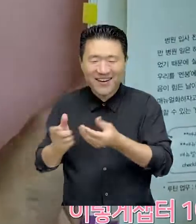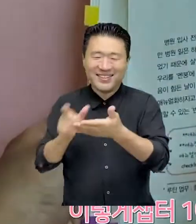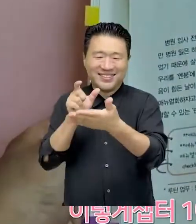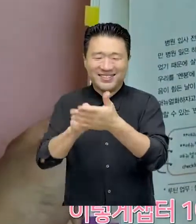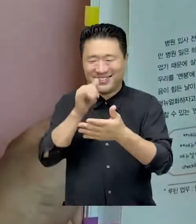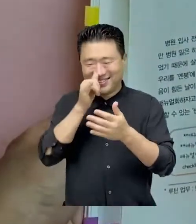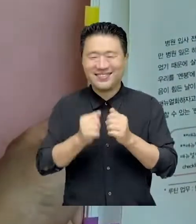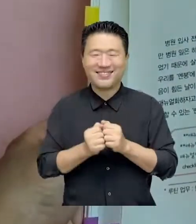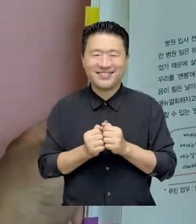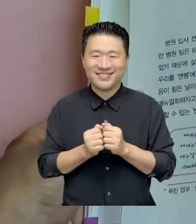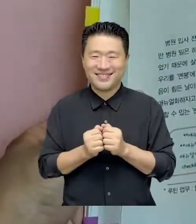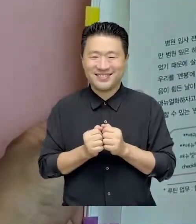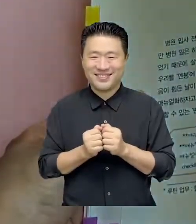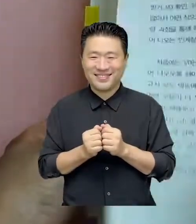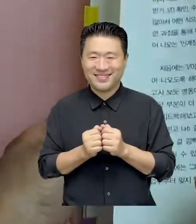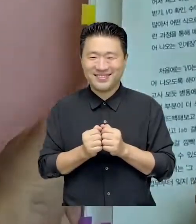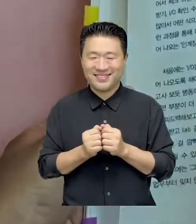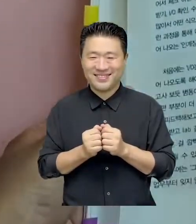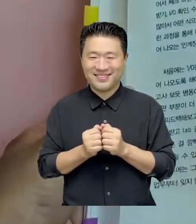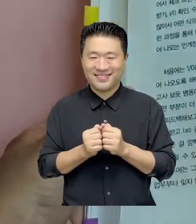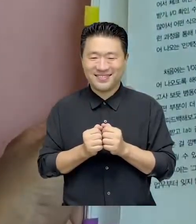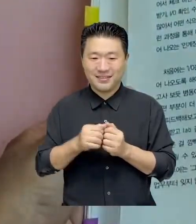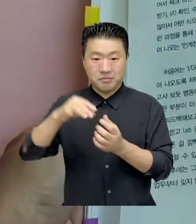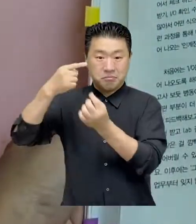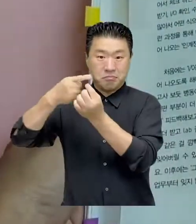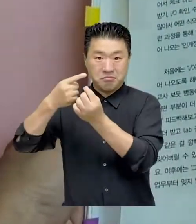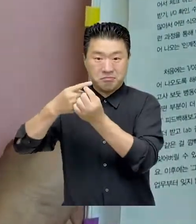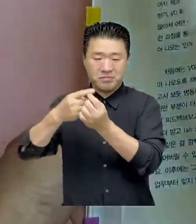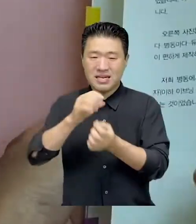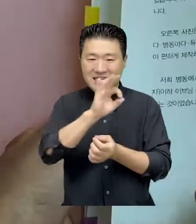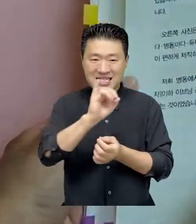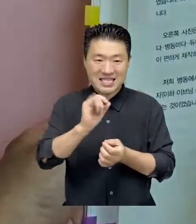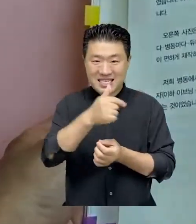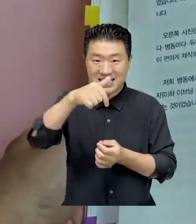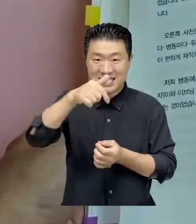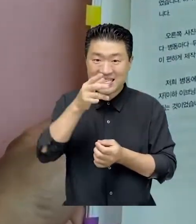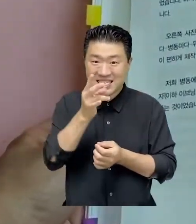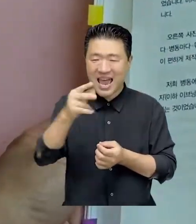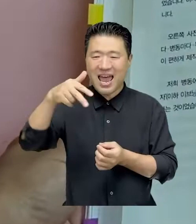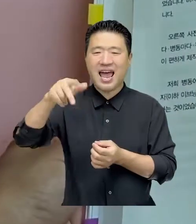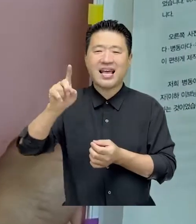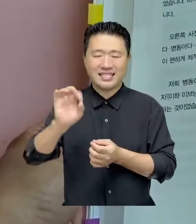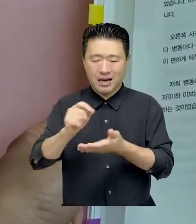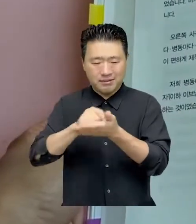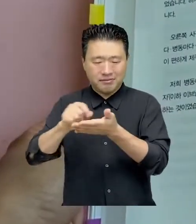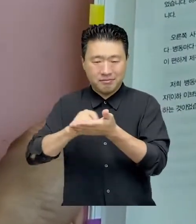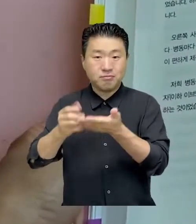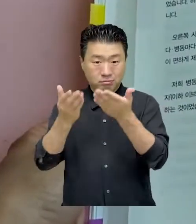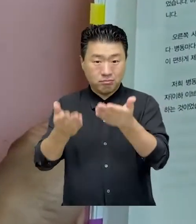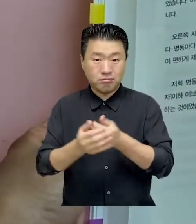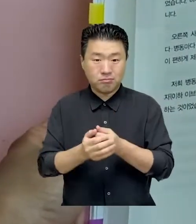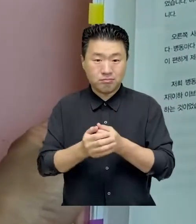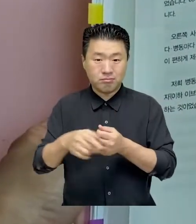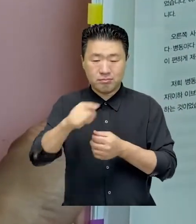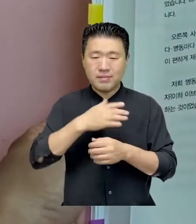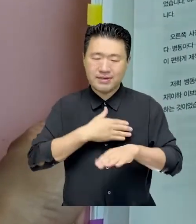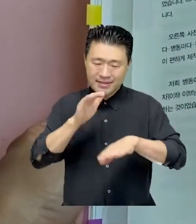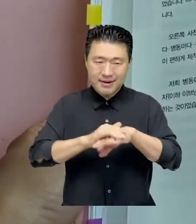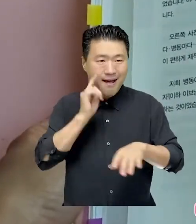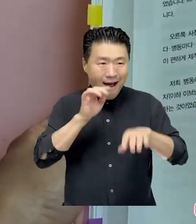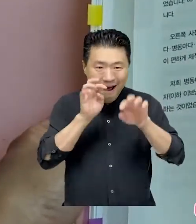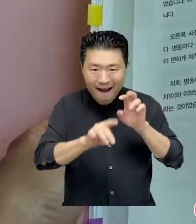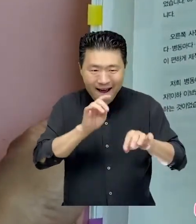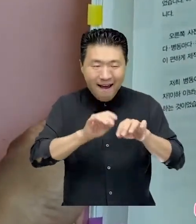대해서 적었던 챕터입니다. 첫 번째에서는 인계장에 대해서 소개하고 있어요. 이건 직접